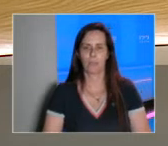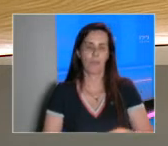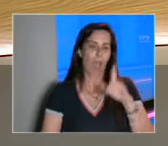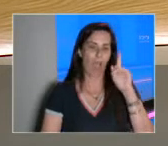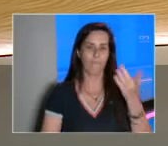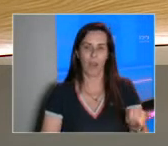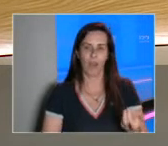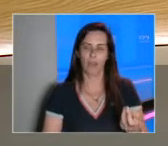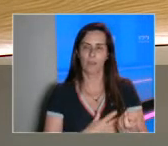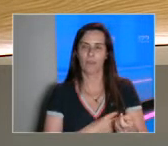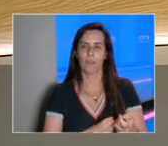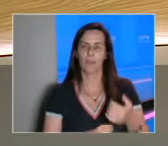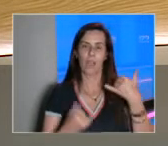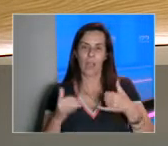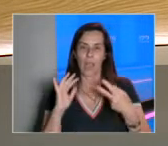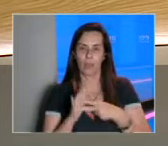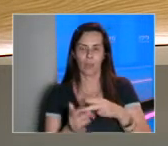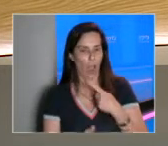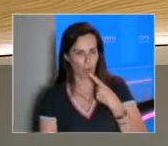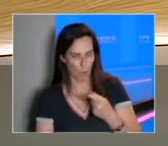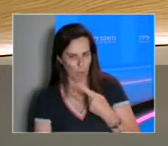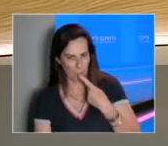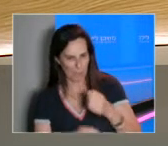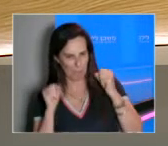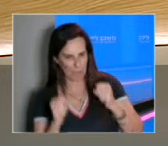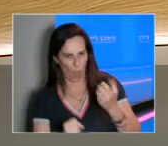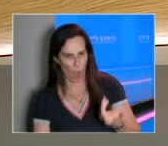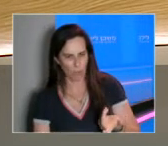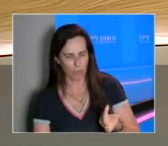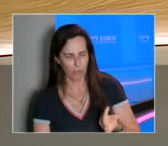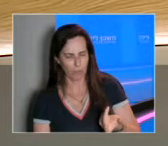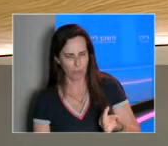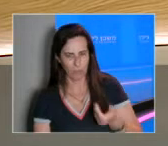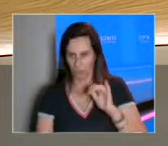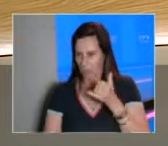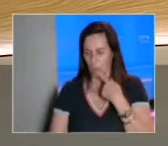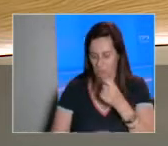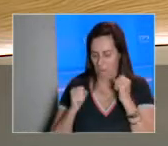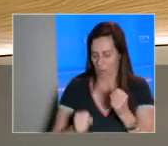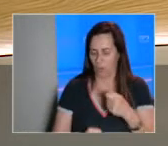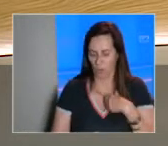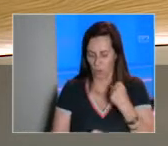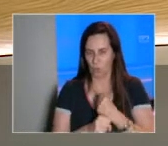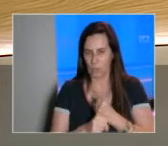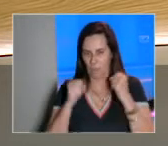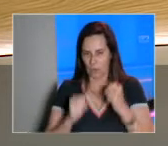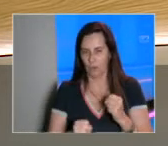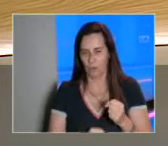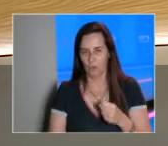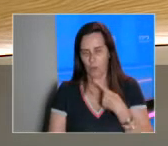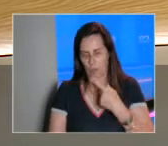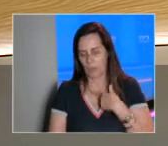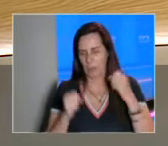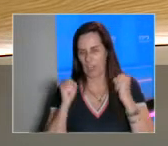אבל כרגע התוכנית האמריקאית... אתה אומר את זה בביטחון, חבר הכנסת דיין. נכון. אני עוסק בביטחון, אני אומר את זה